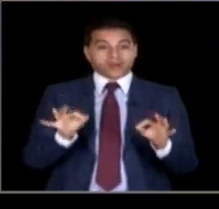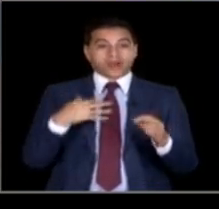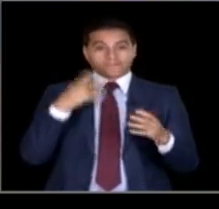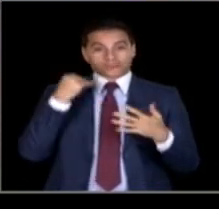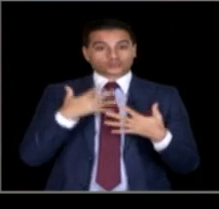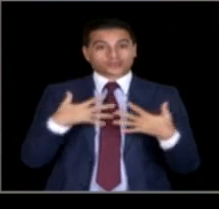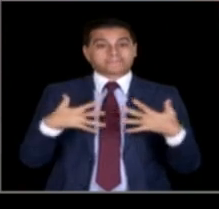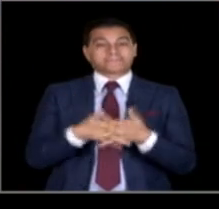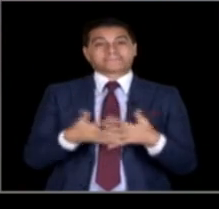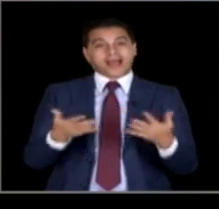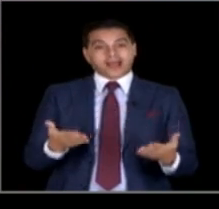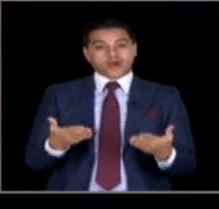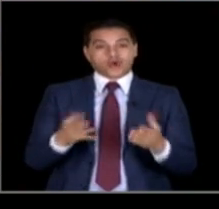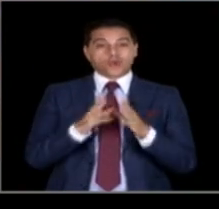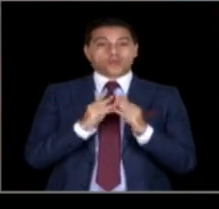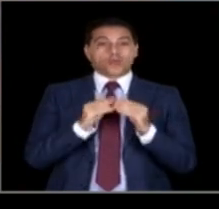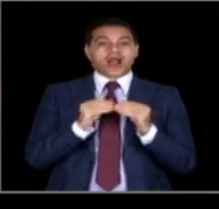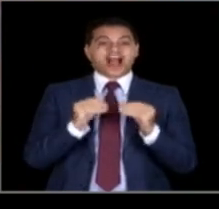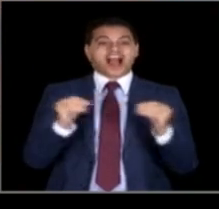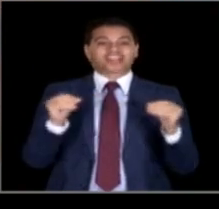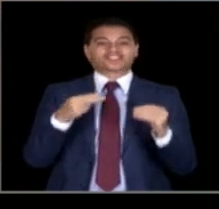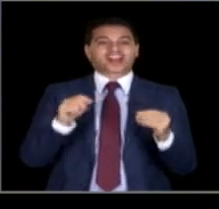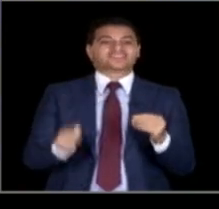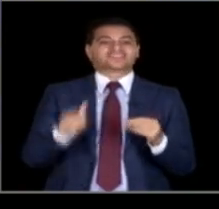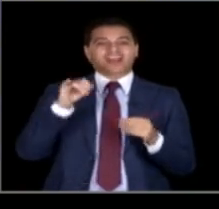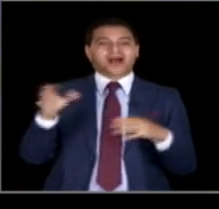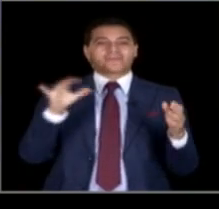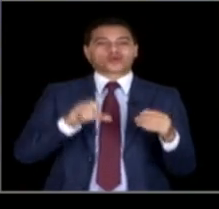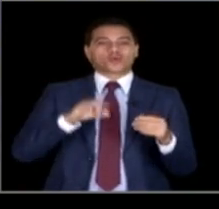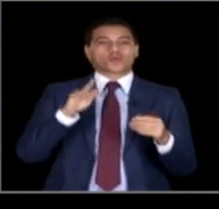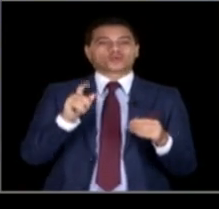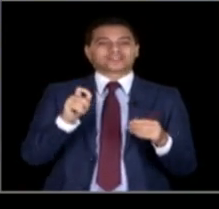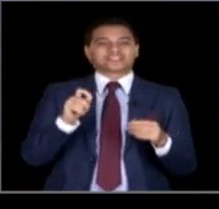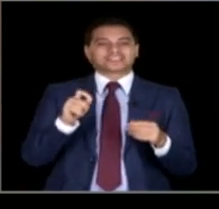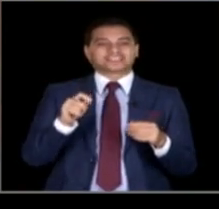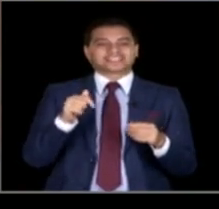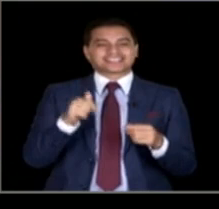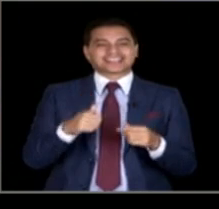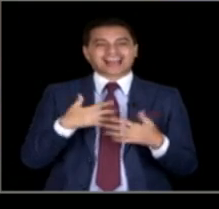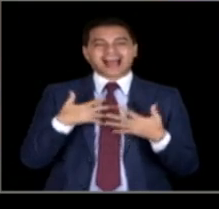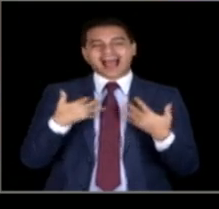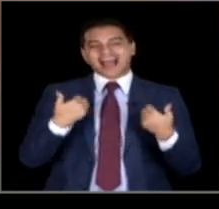معاكم. وحشني عصام يوسف. كما إيحا.